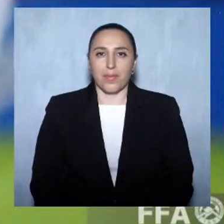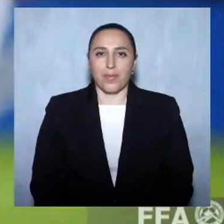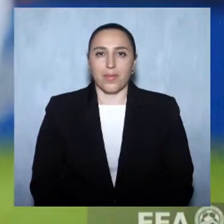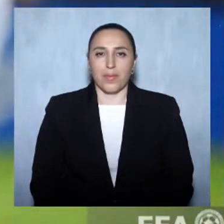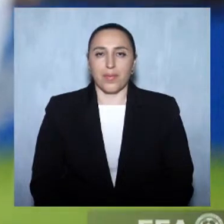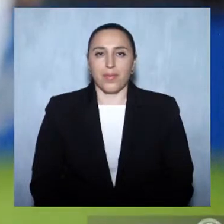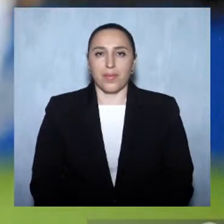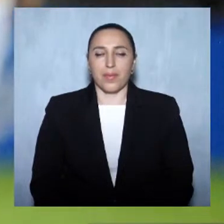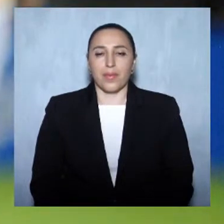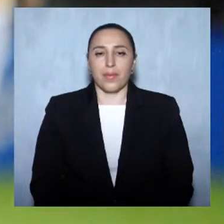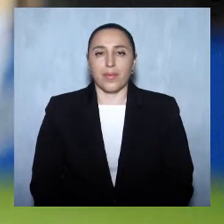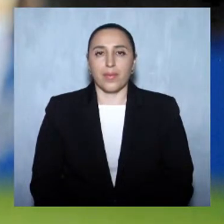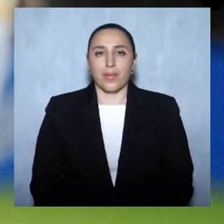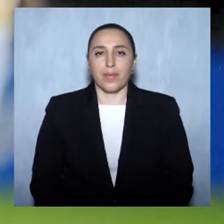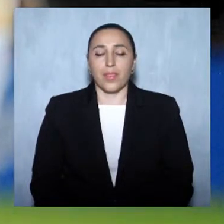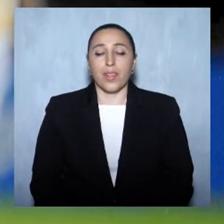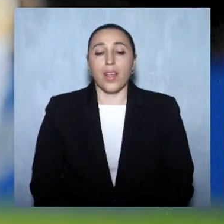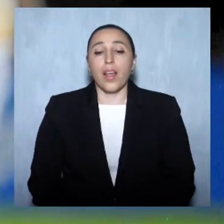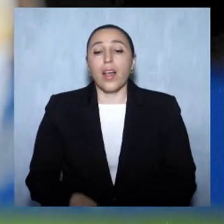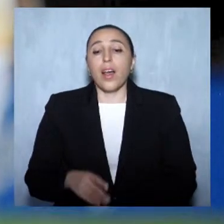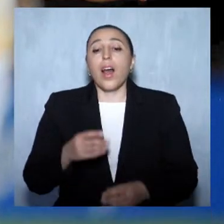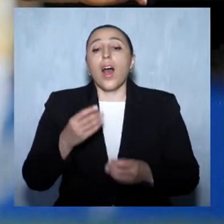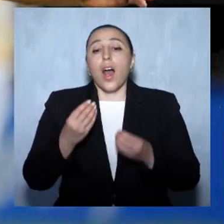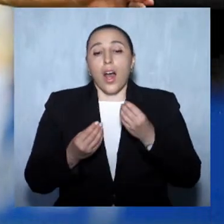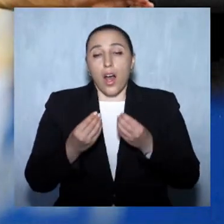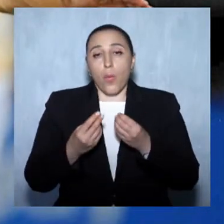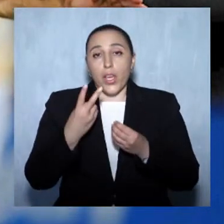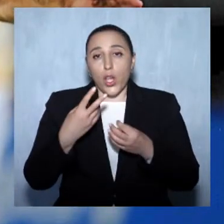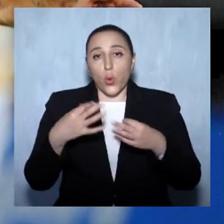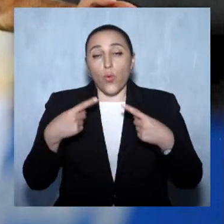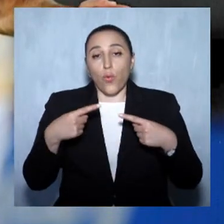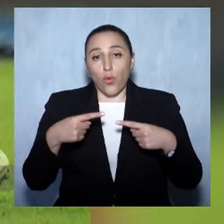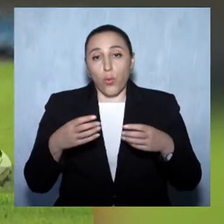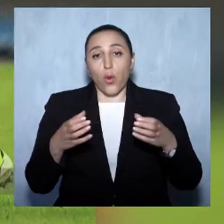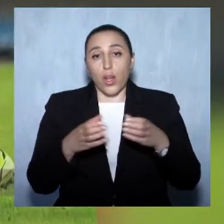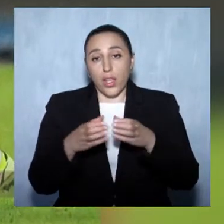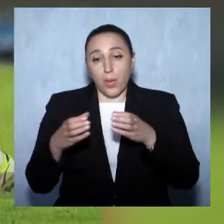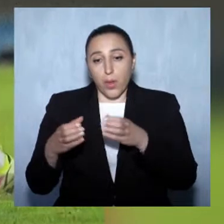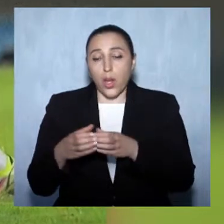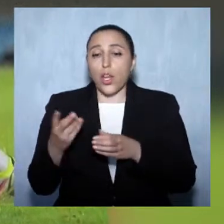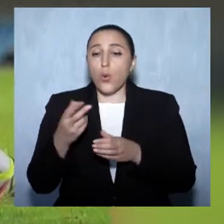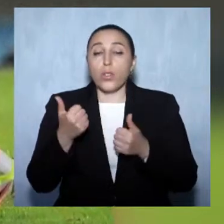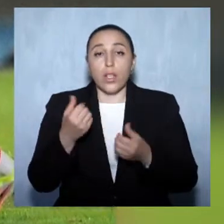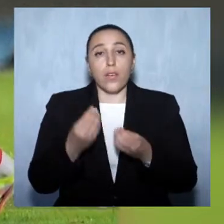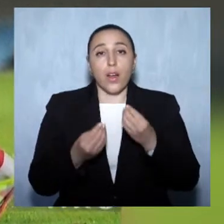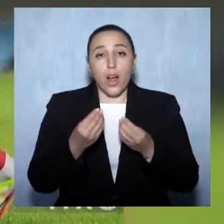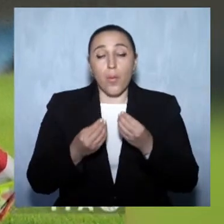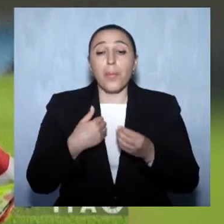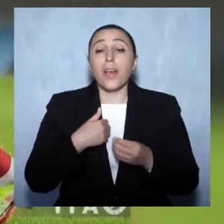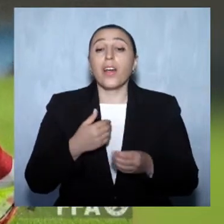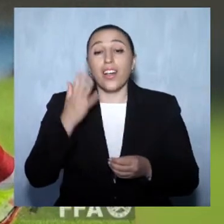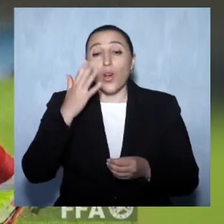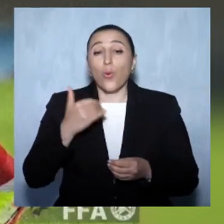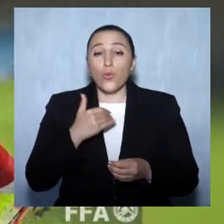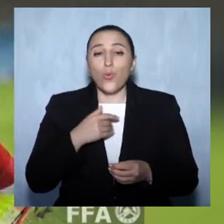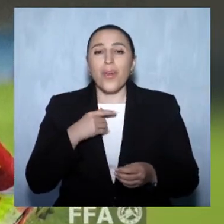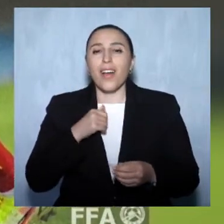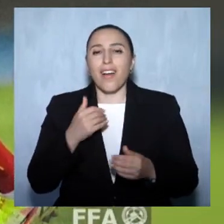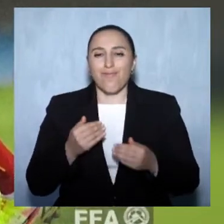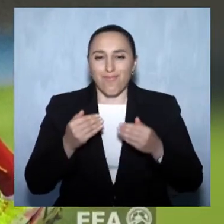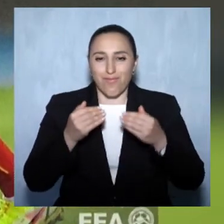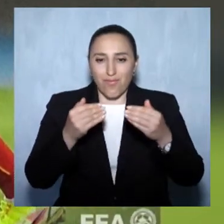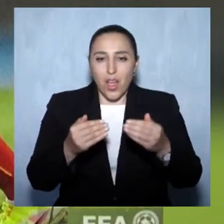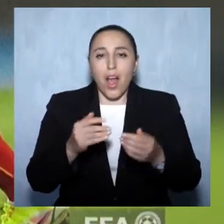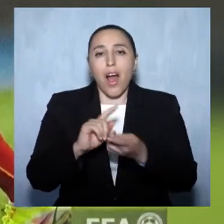Ամբողջ հարցն այն է, որ դաշտ են դուրս գալիս երկու թիմ եւ երկու թիմն է խաղում են։ Մենք կուզեինք անընդհատ գրոհեինք, սակայն